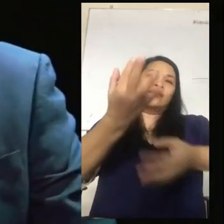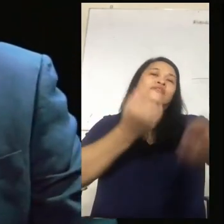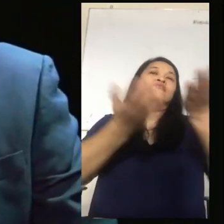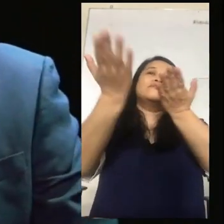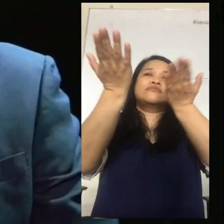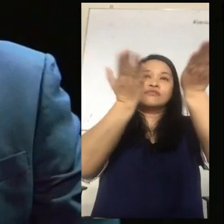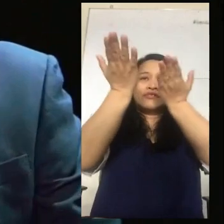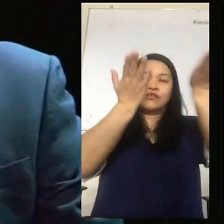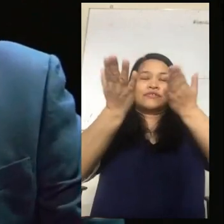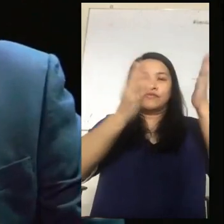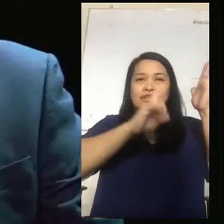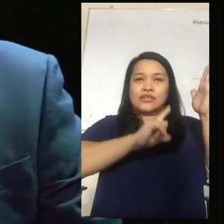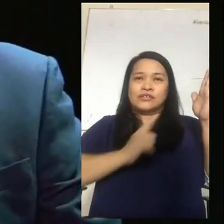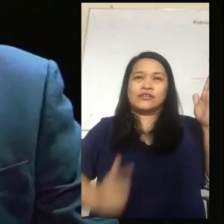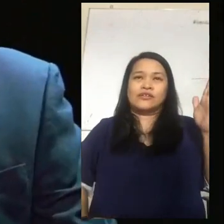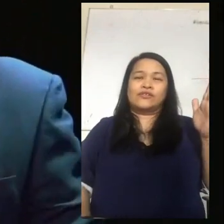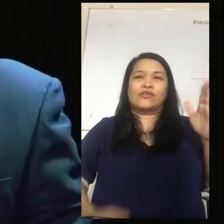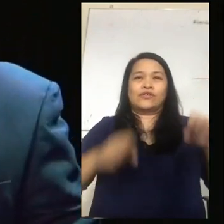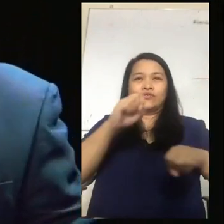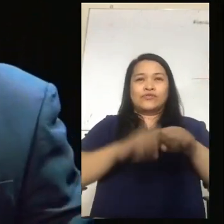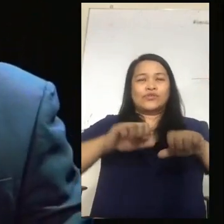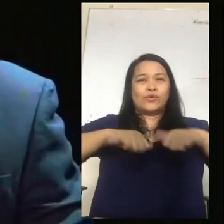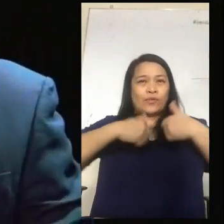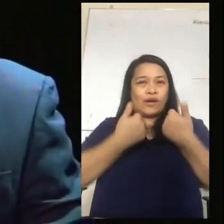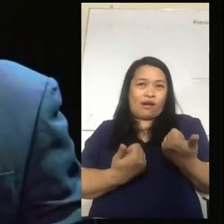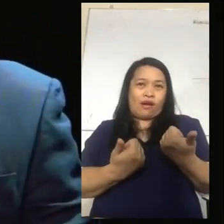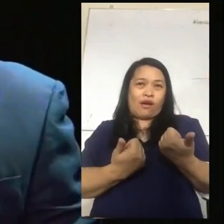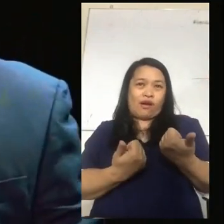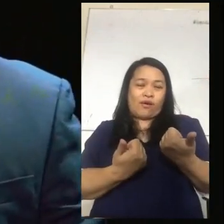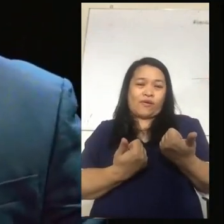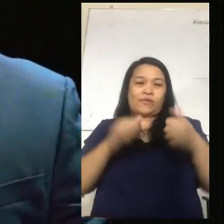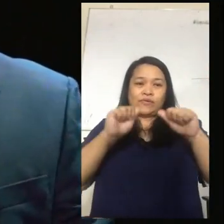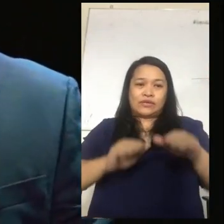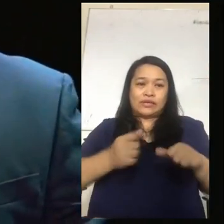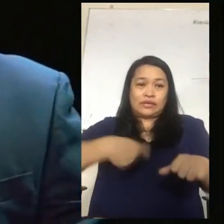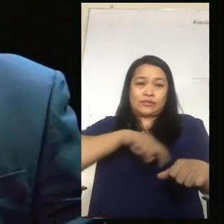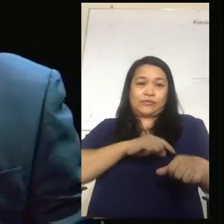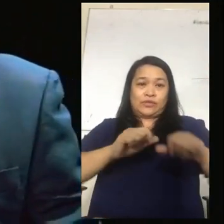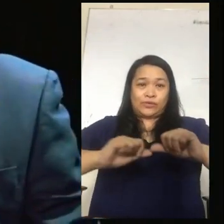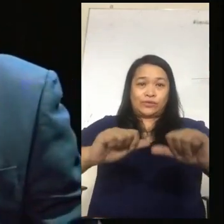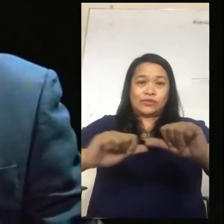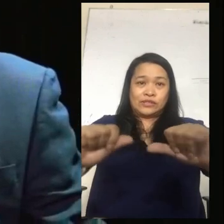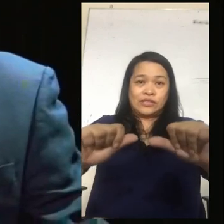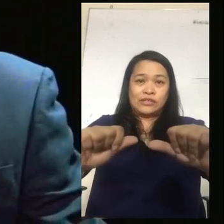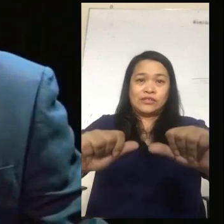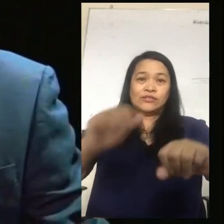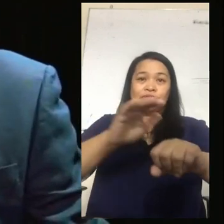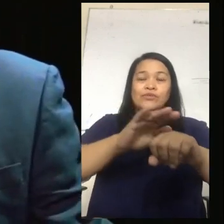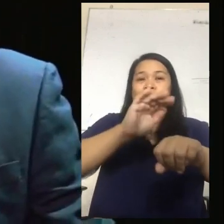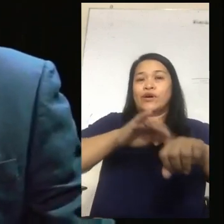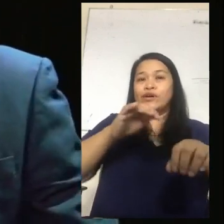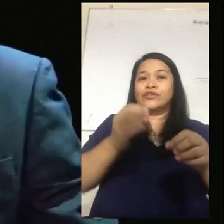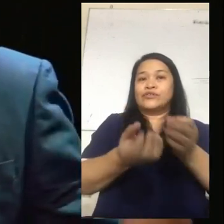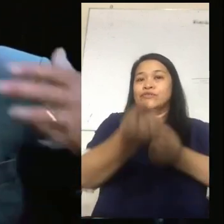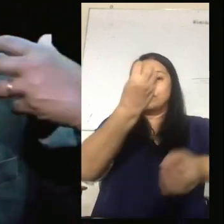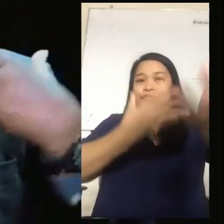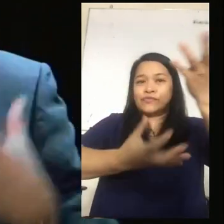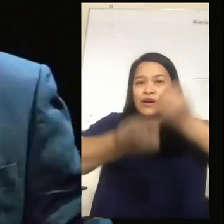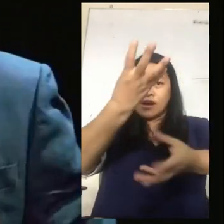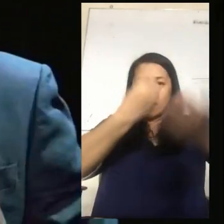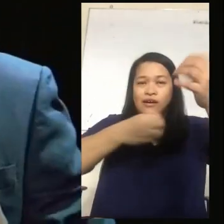fire ng Holy Spirit sa puso natin? Yung umaalap na apoy